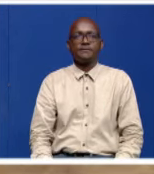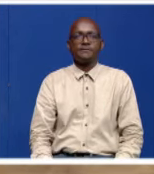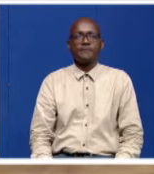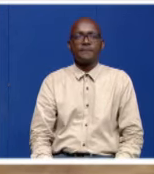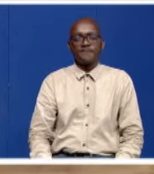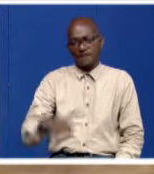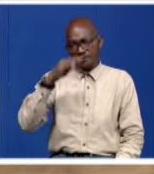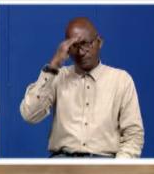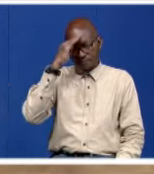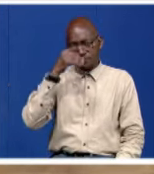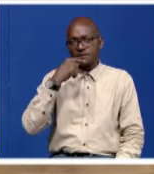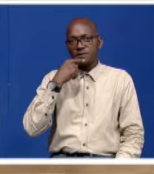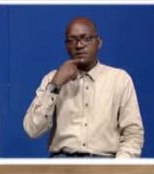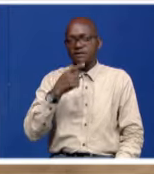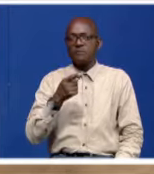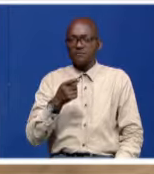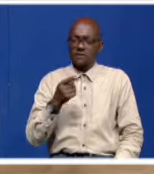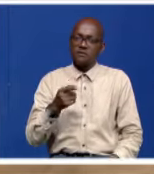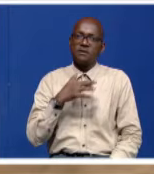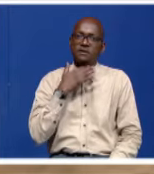liza kuburai una